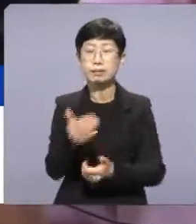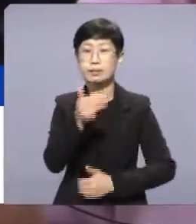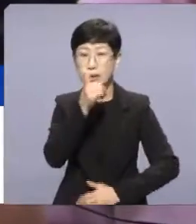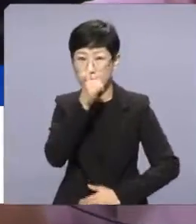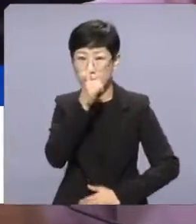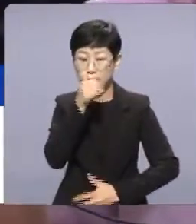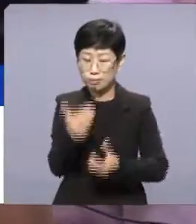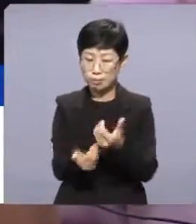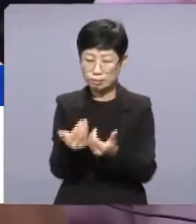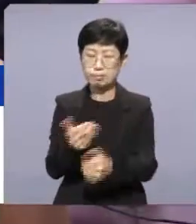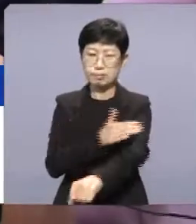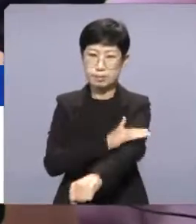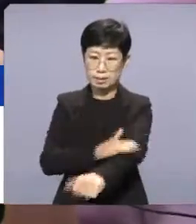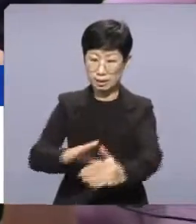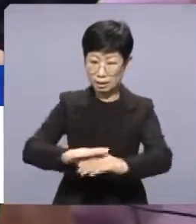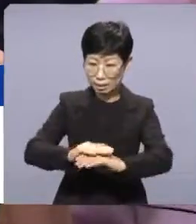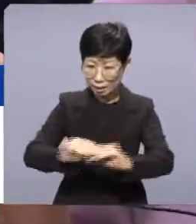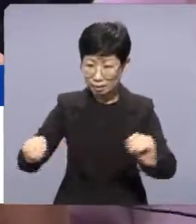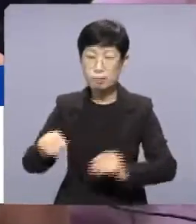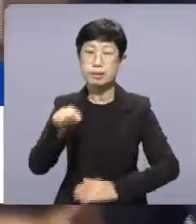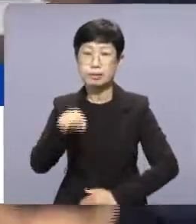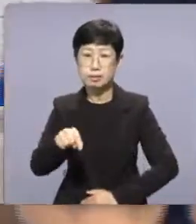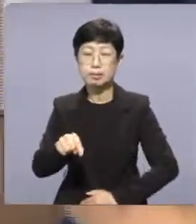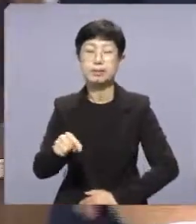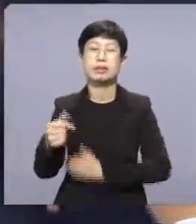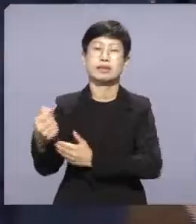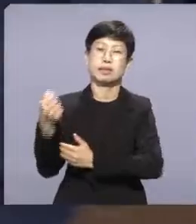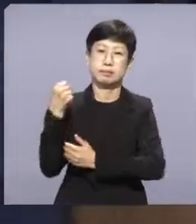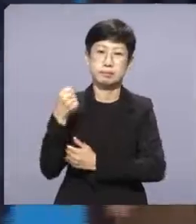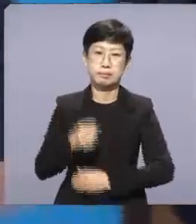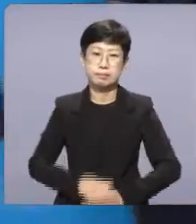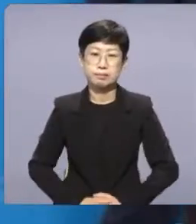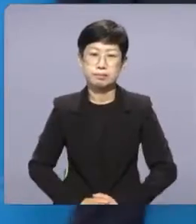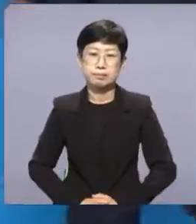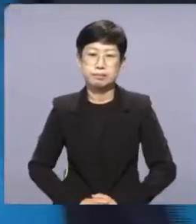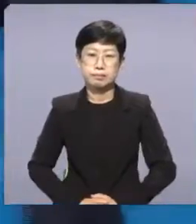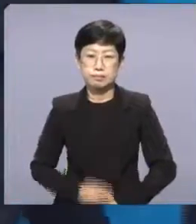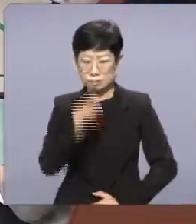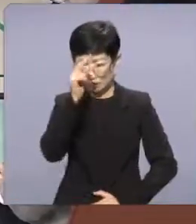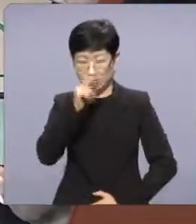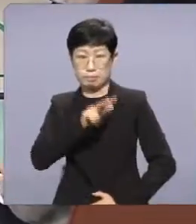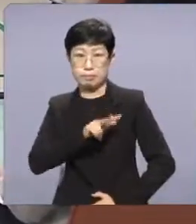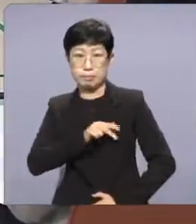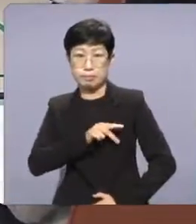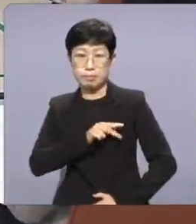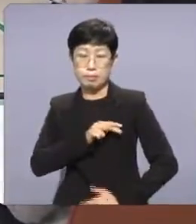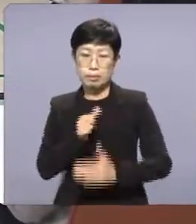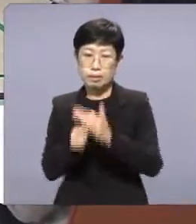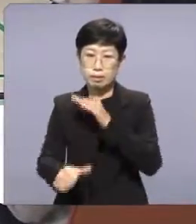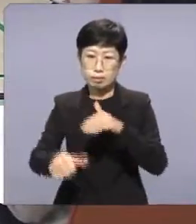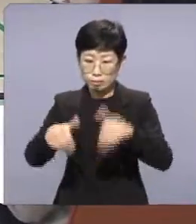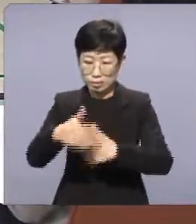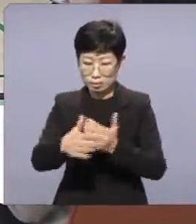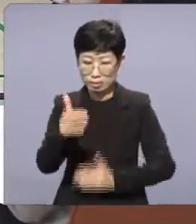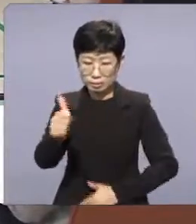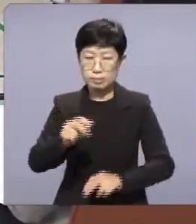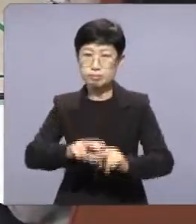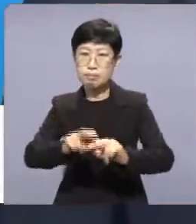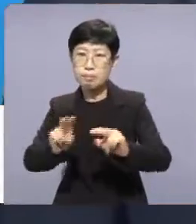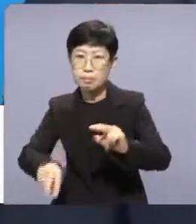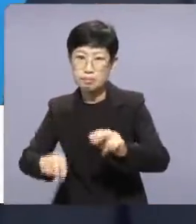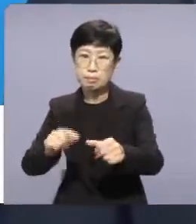또 갈등을 잘 해소하는 것이 정치력이고 박성민 의원이 대표 비서실장을